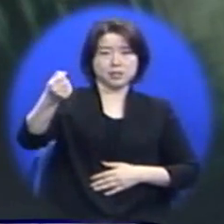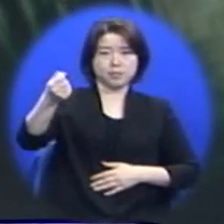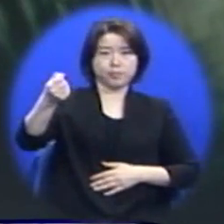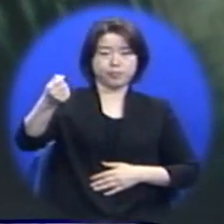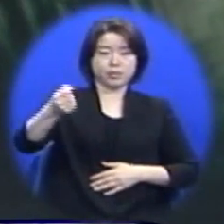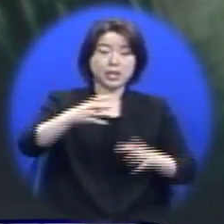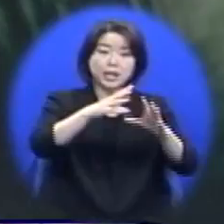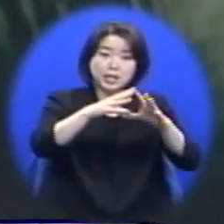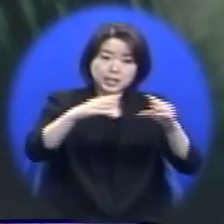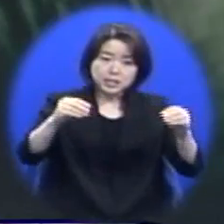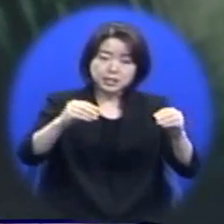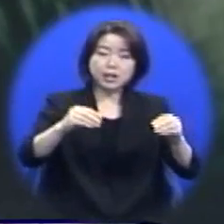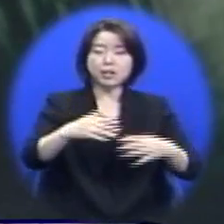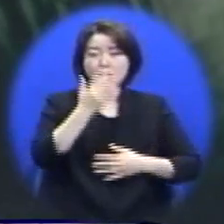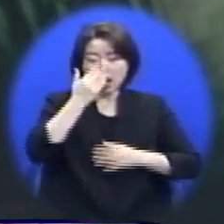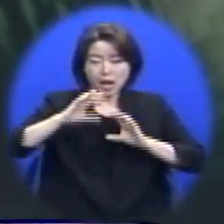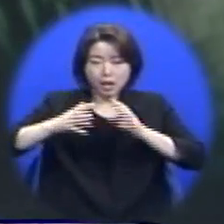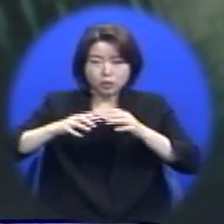하나님 것이라.